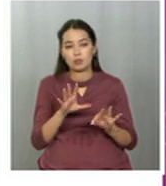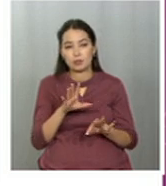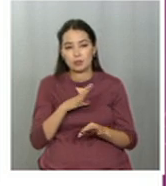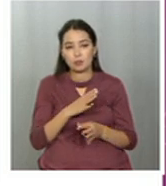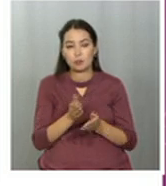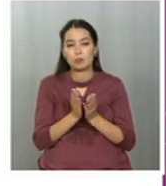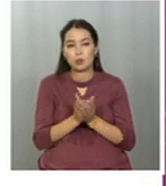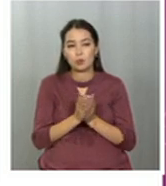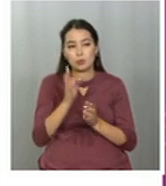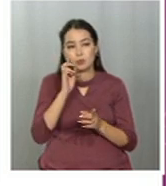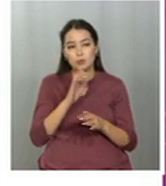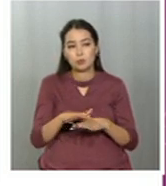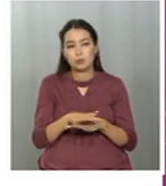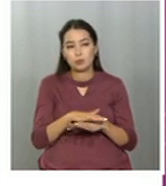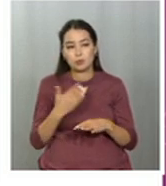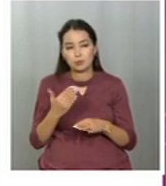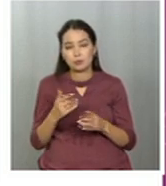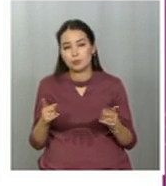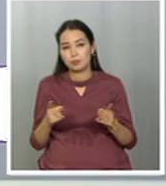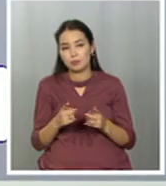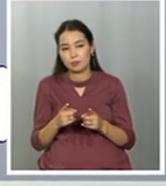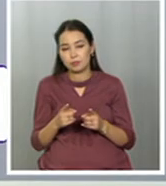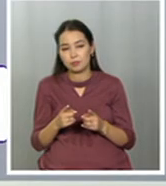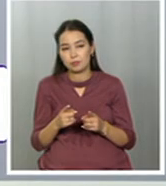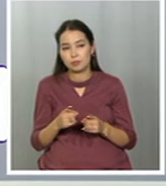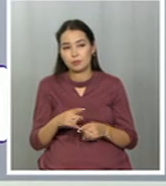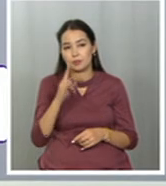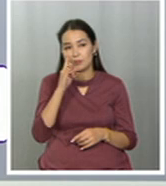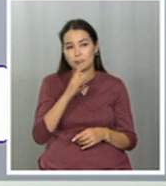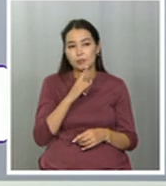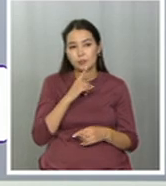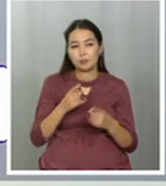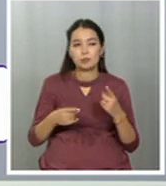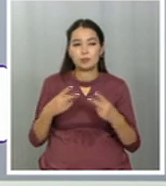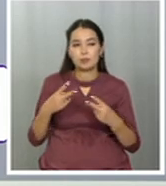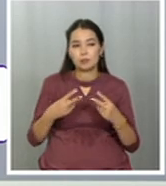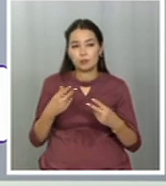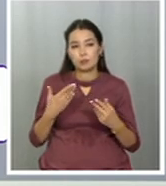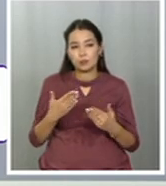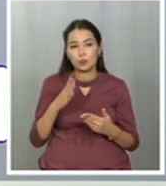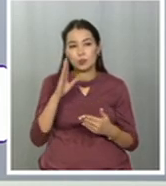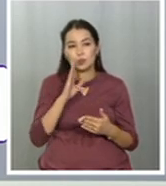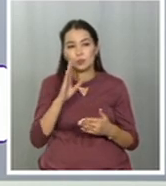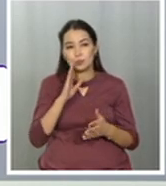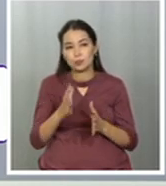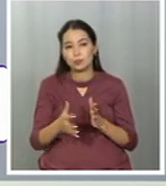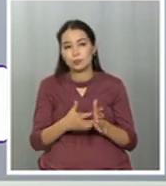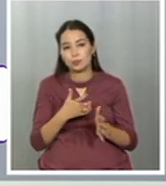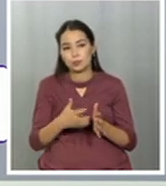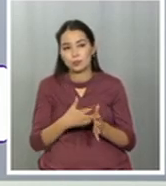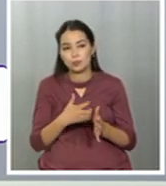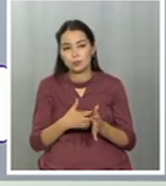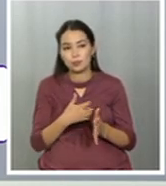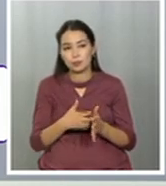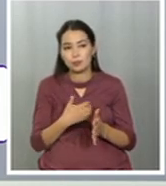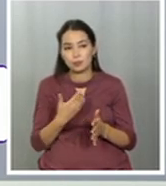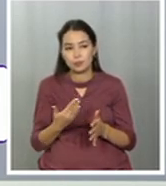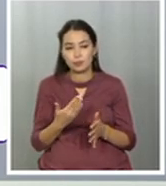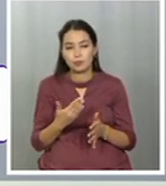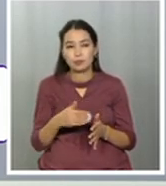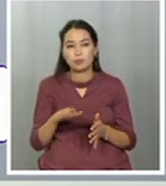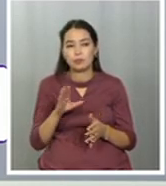аумақтары өте шағын болса да, Қазақстанмен салыстырмалы түрде су тапшылығына тәуелділік индексі